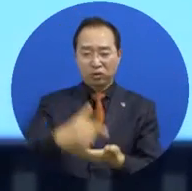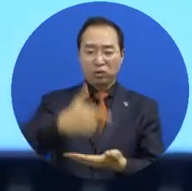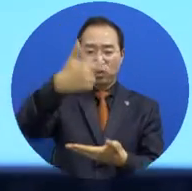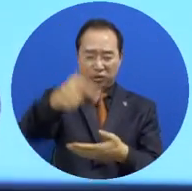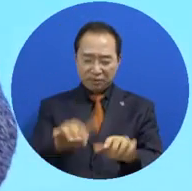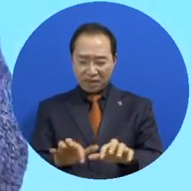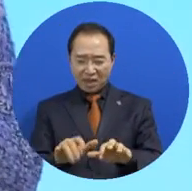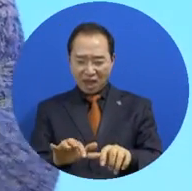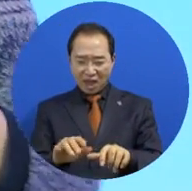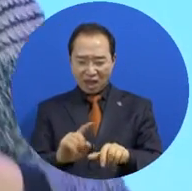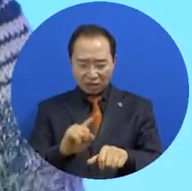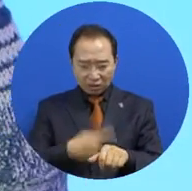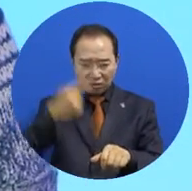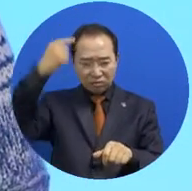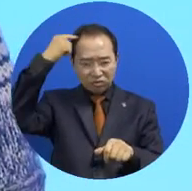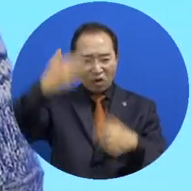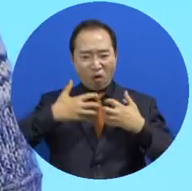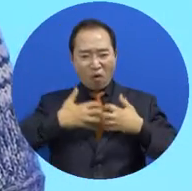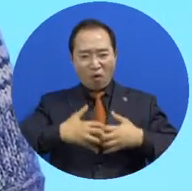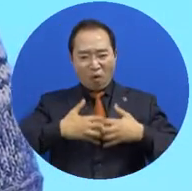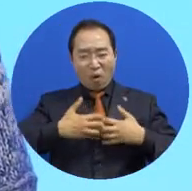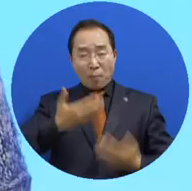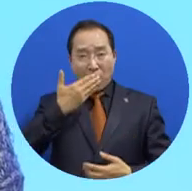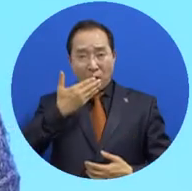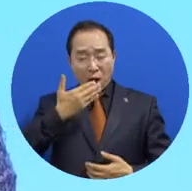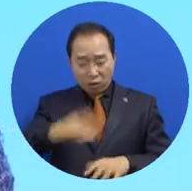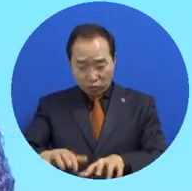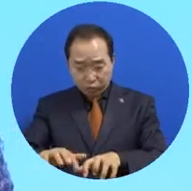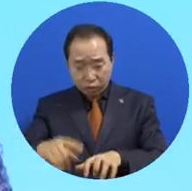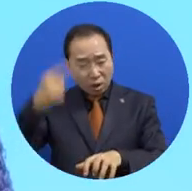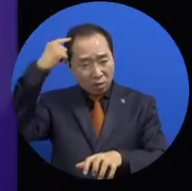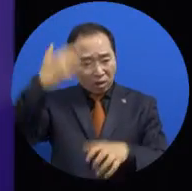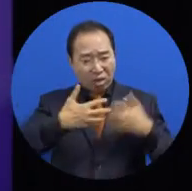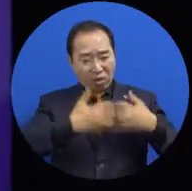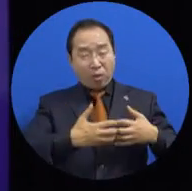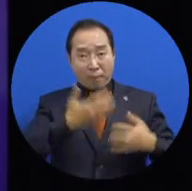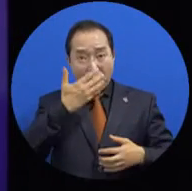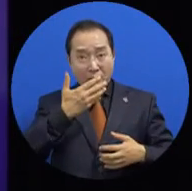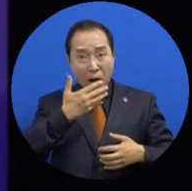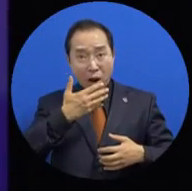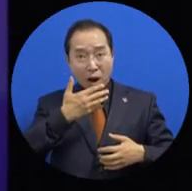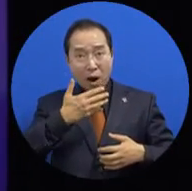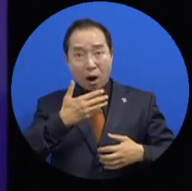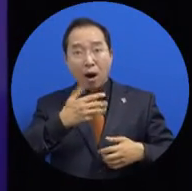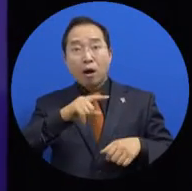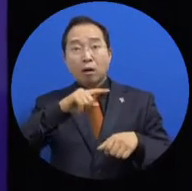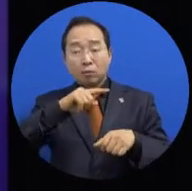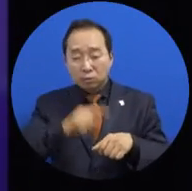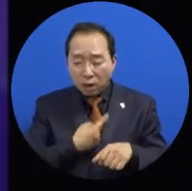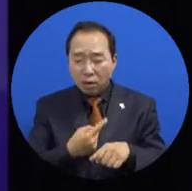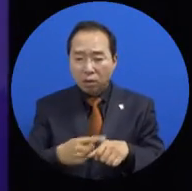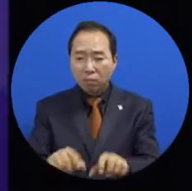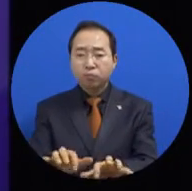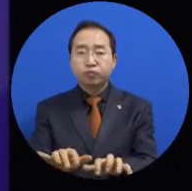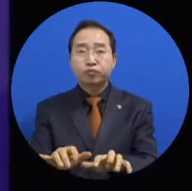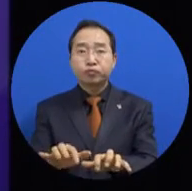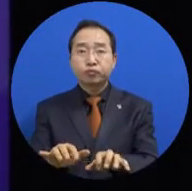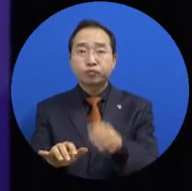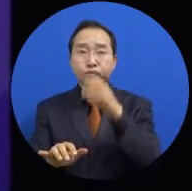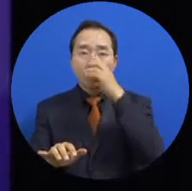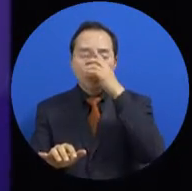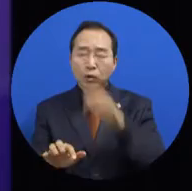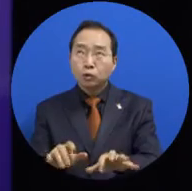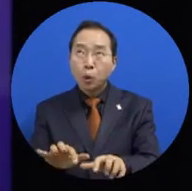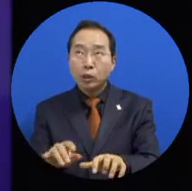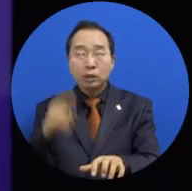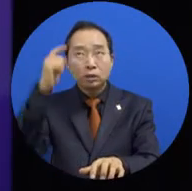딱 펴야지 이렇게 생각이 떠올라요. 예, 네, 정말 신기하게. 그러면 갑자기 손에서 뭐가 이렇게